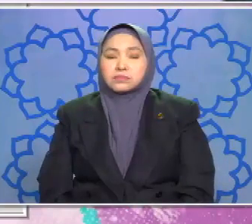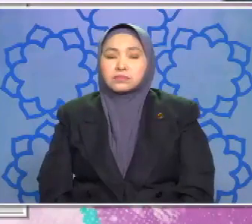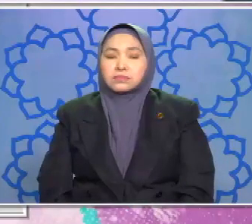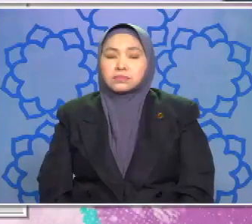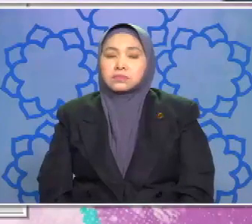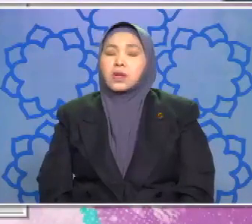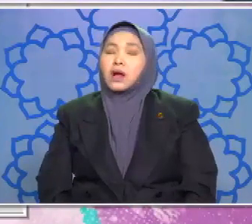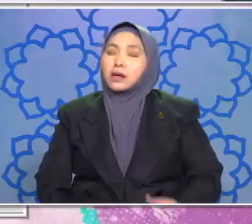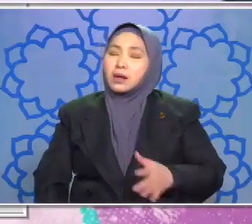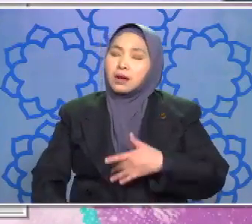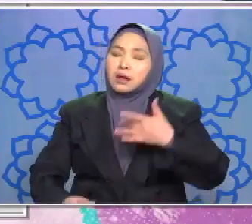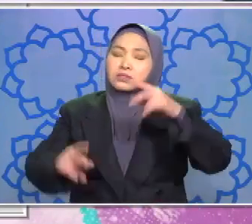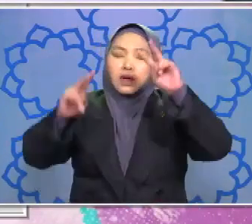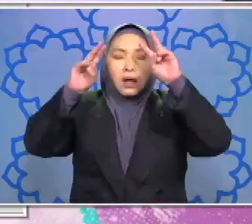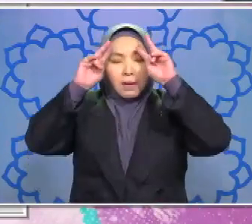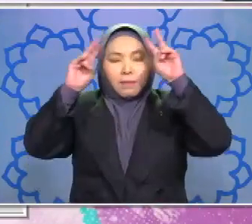الْأَرْضَ